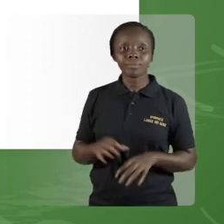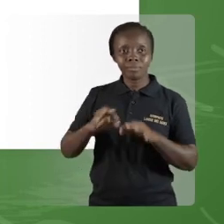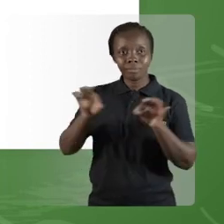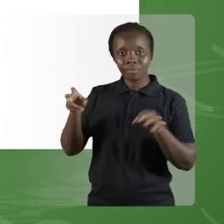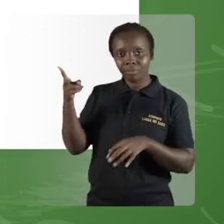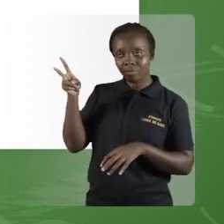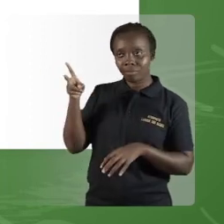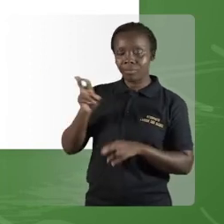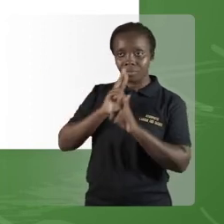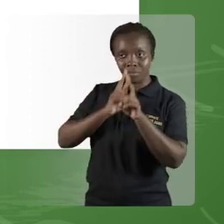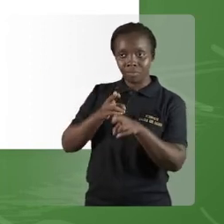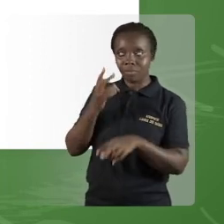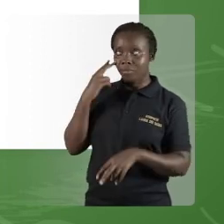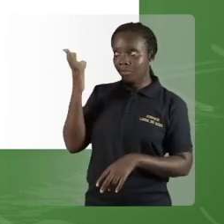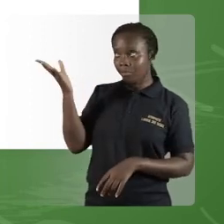1, 2.